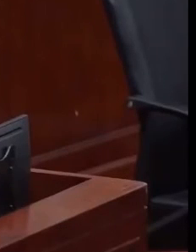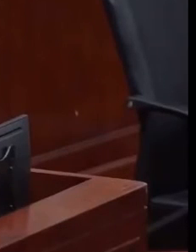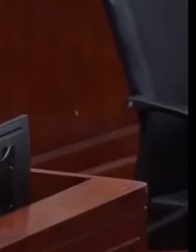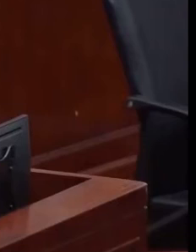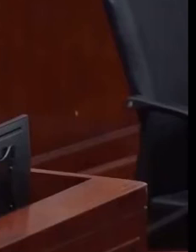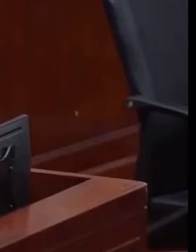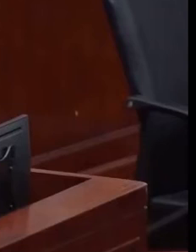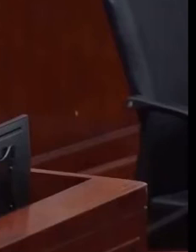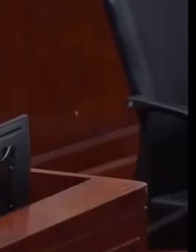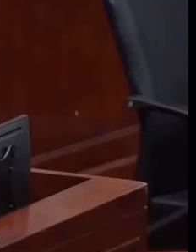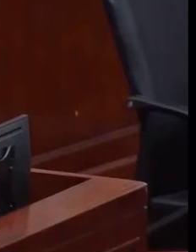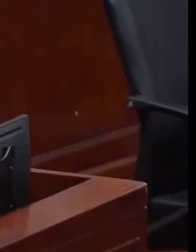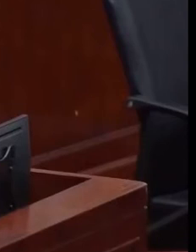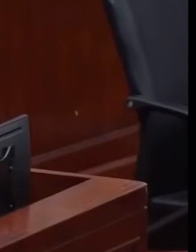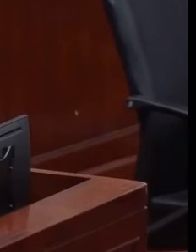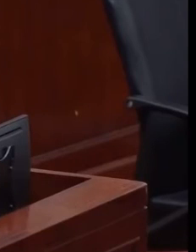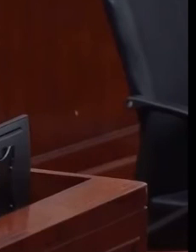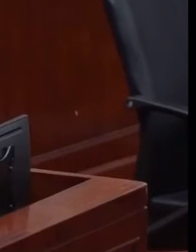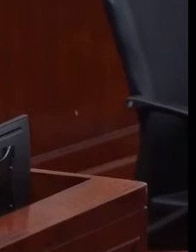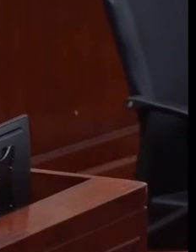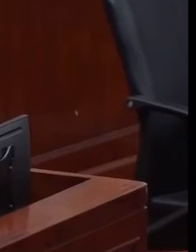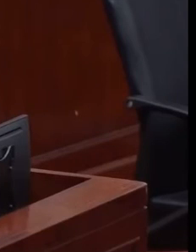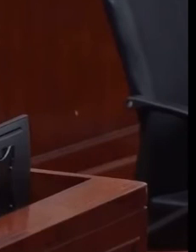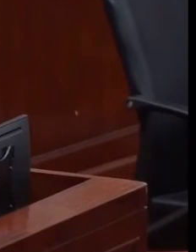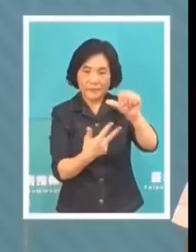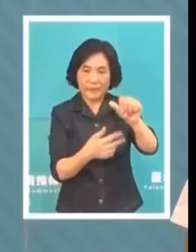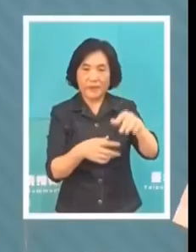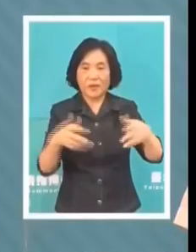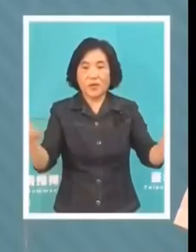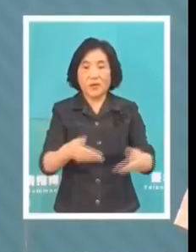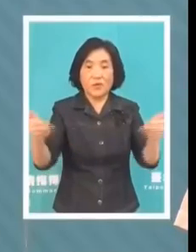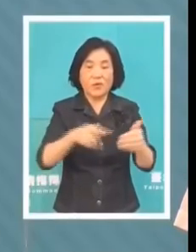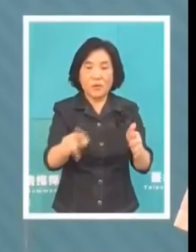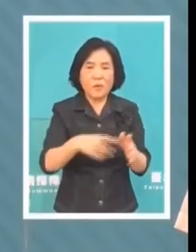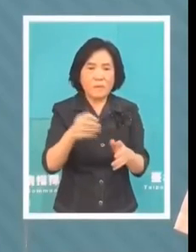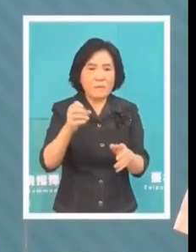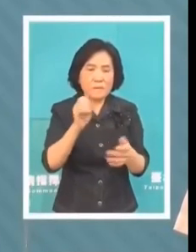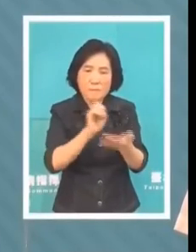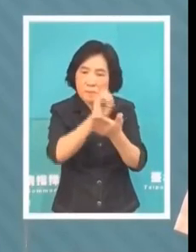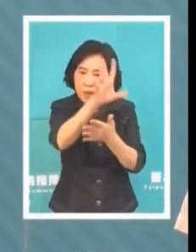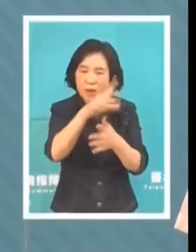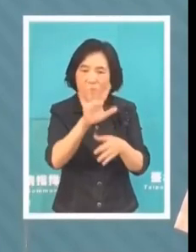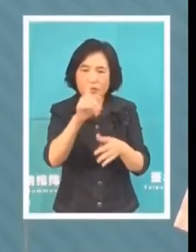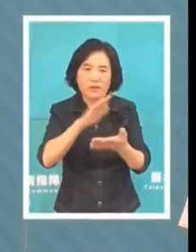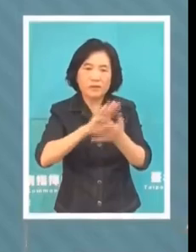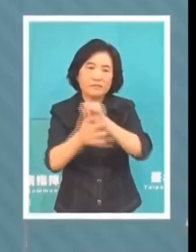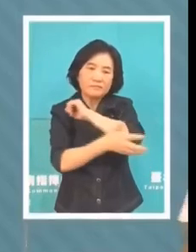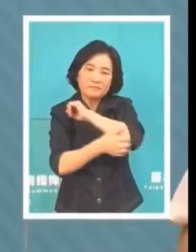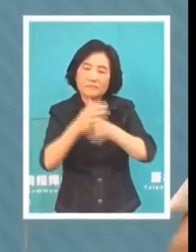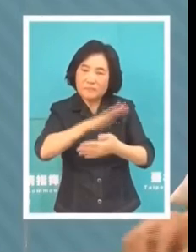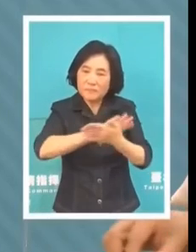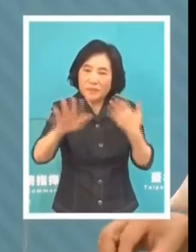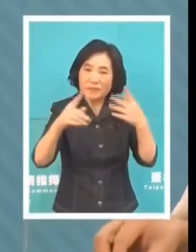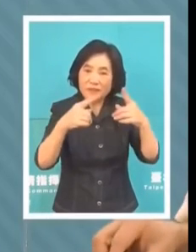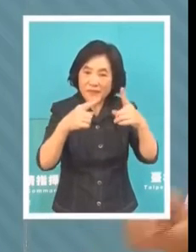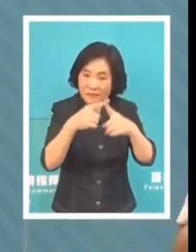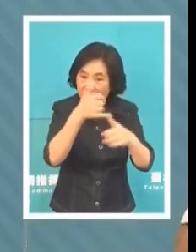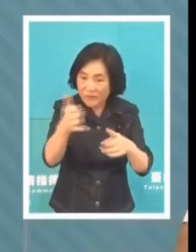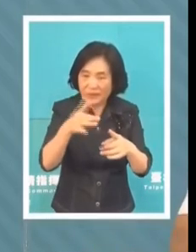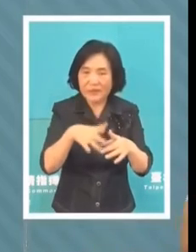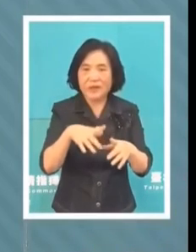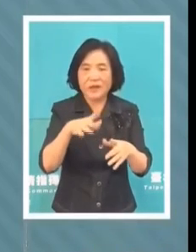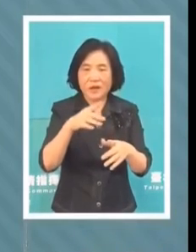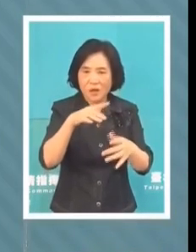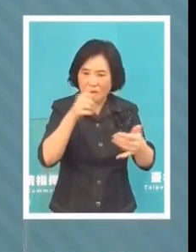筛，然后居家隔离，所以都没有跟外面接触。 通报一位清洁工，那么有确诊，